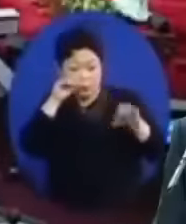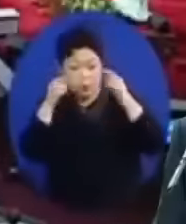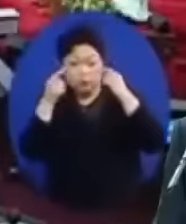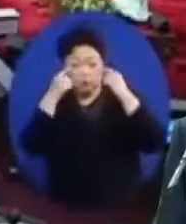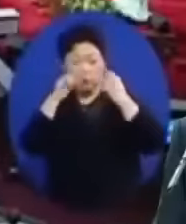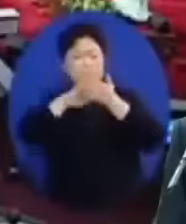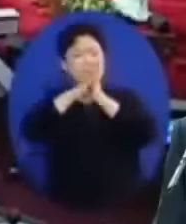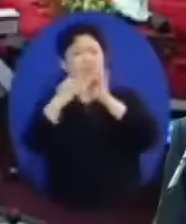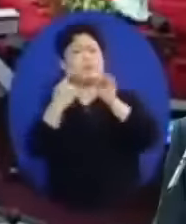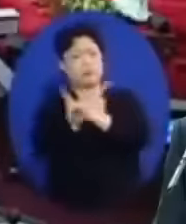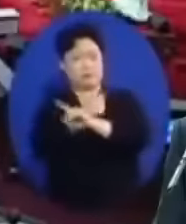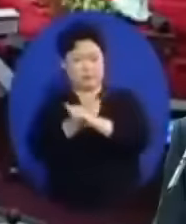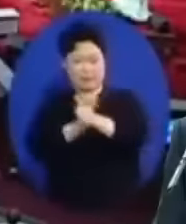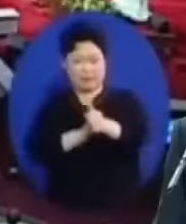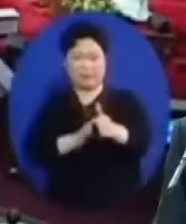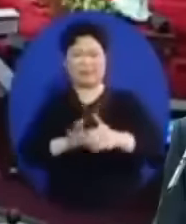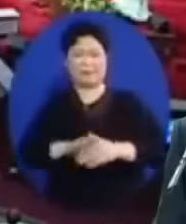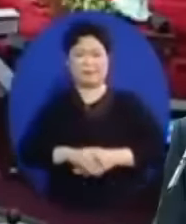되는 것입니다.